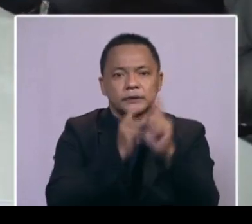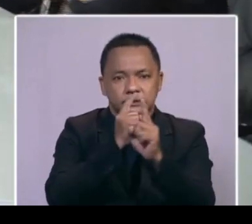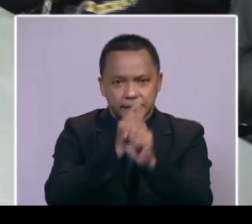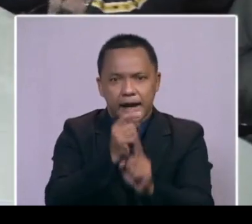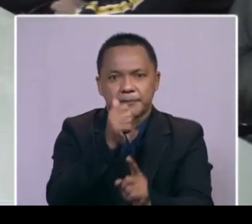ได้นะคะ